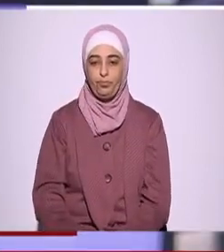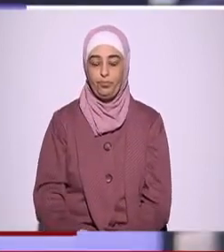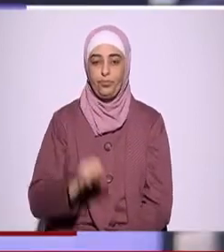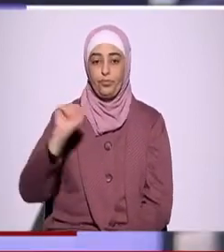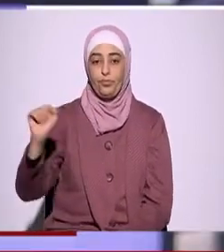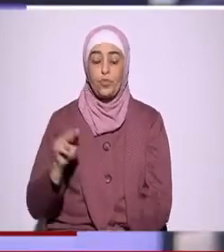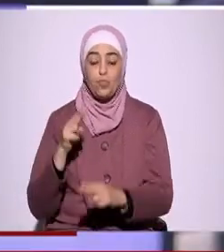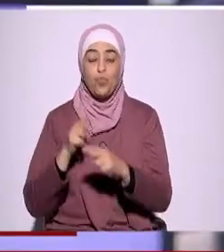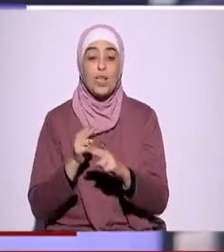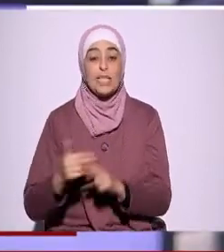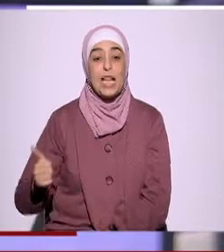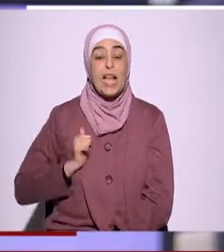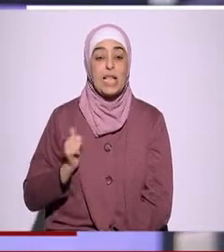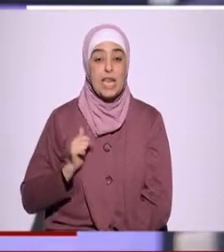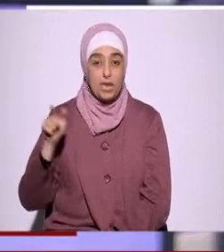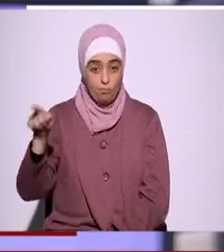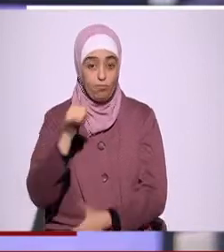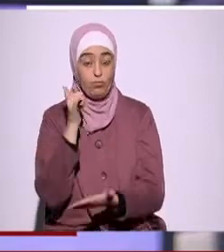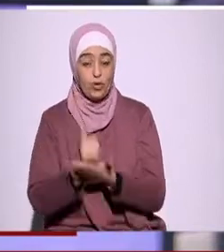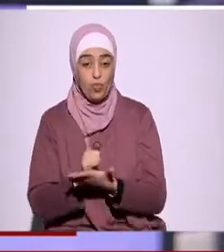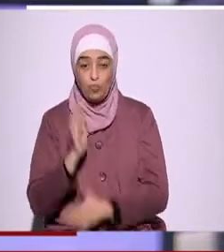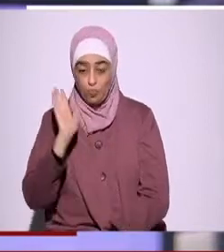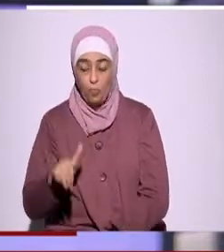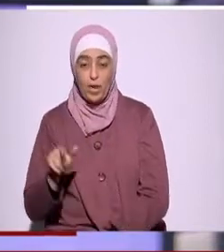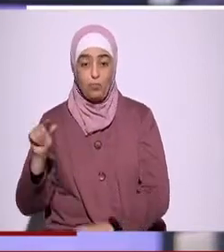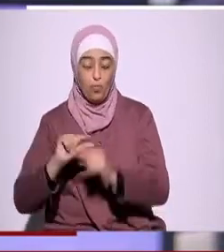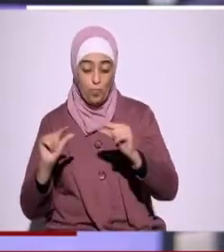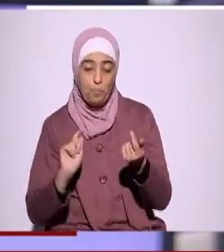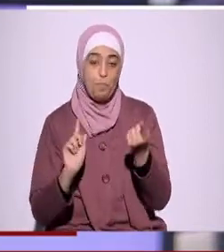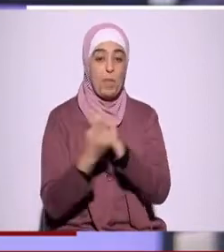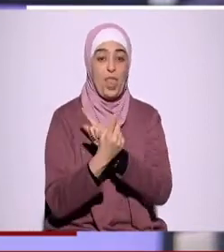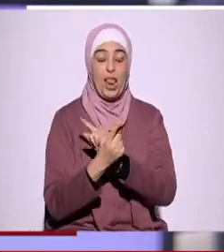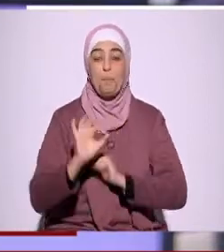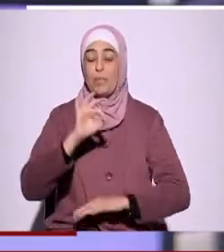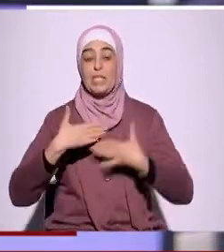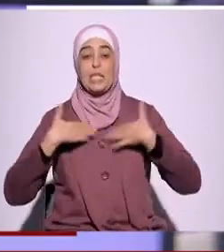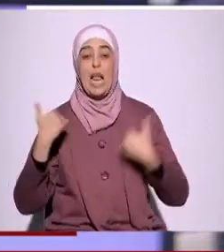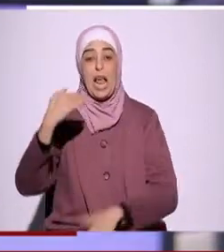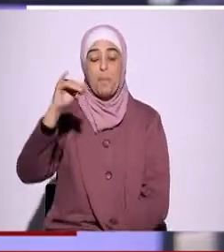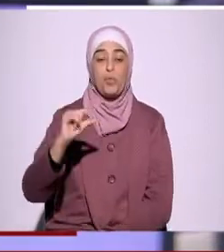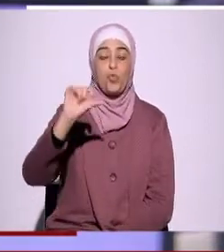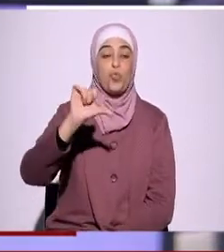المؤسسة العسكرية السودانية اليوم قادرة على تقديم بديل بعد استقالة حمدوك؟